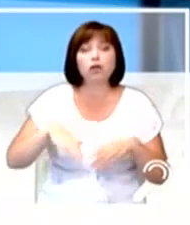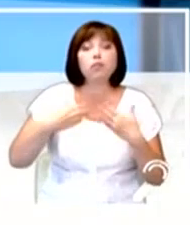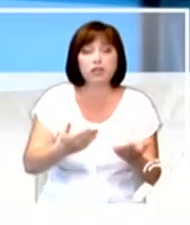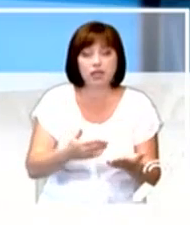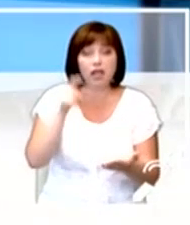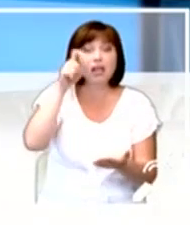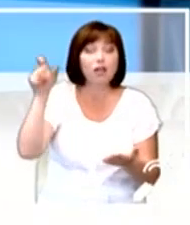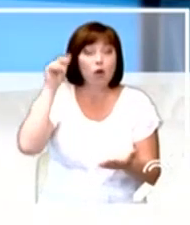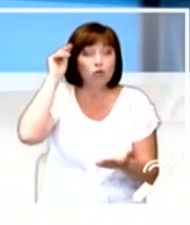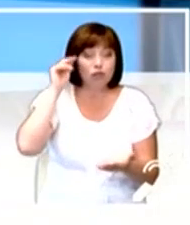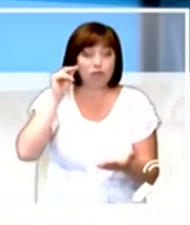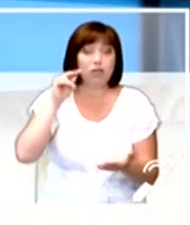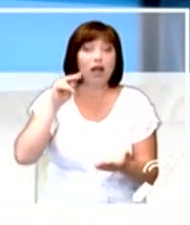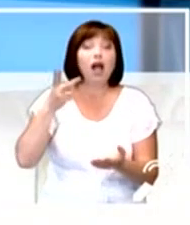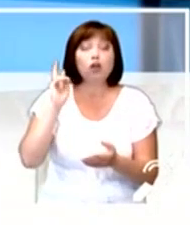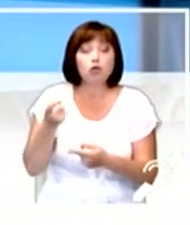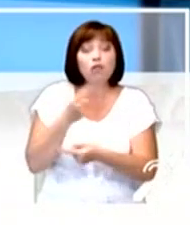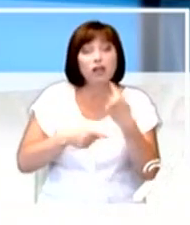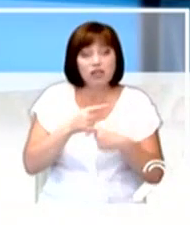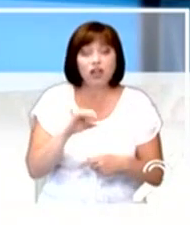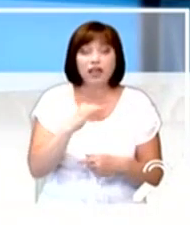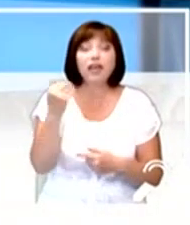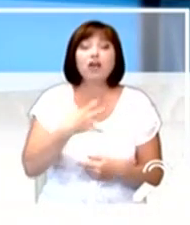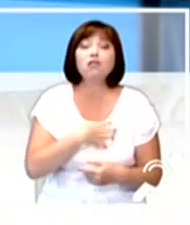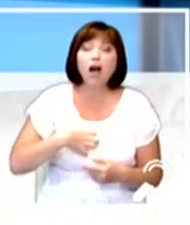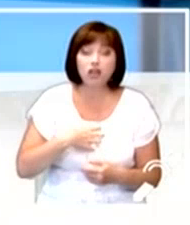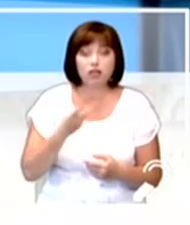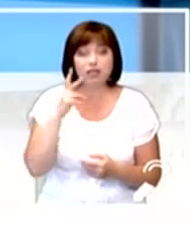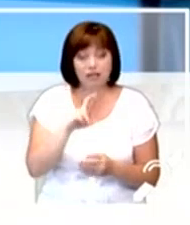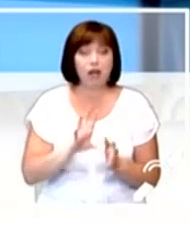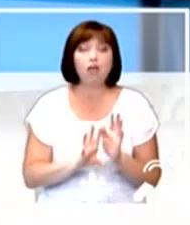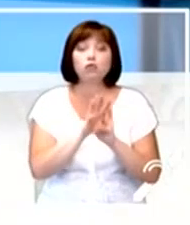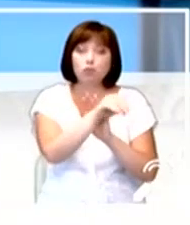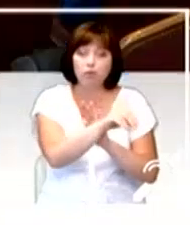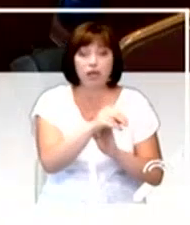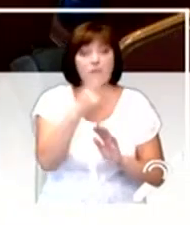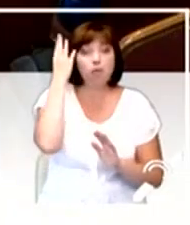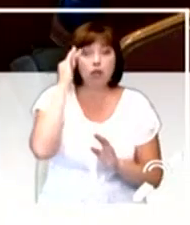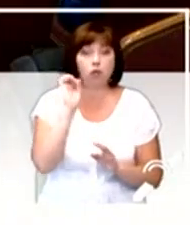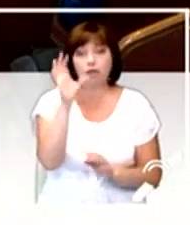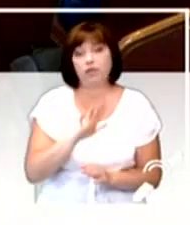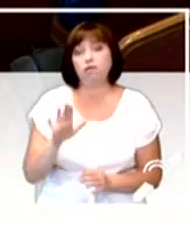care se întorc în țară și rolul lor în procesul de aderare la Uniunea Europeană.